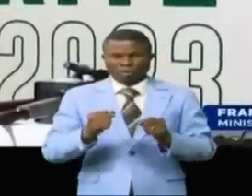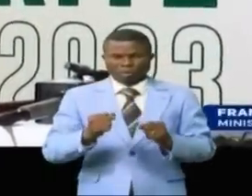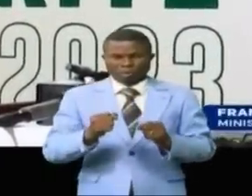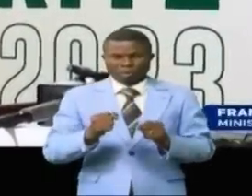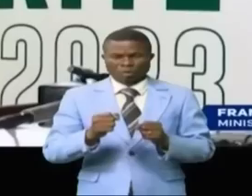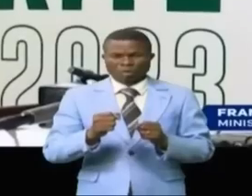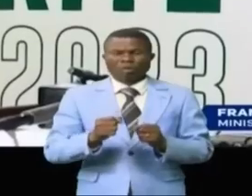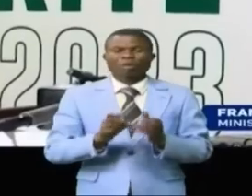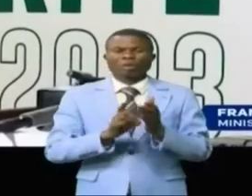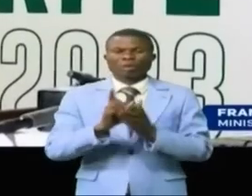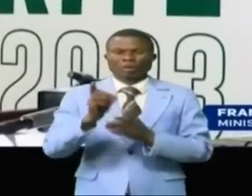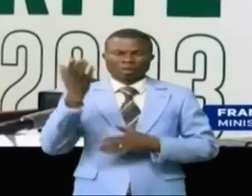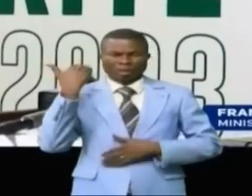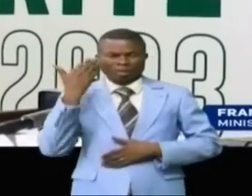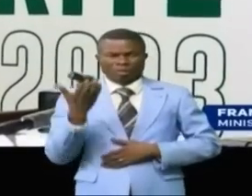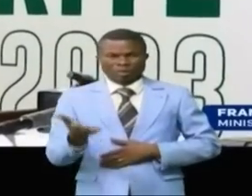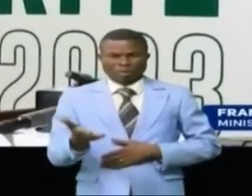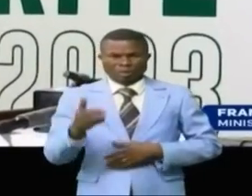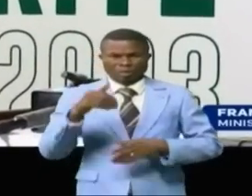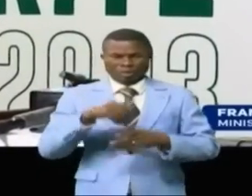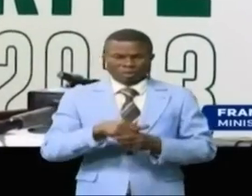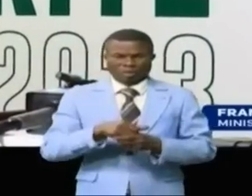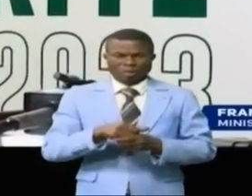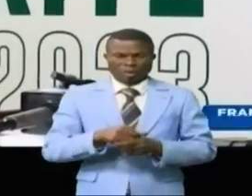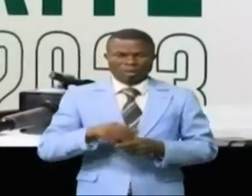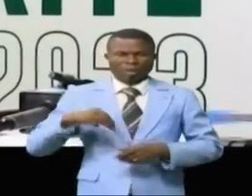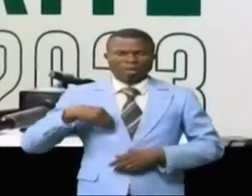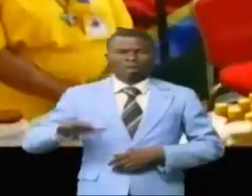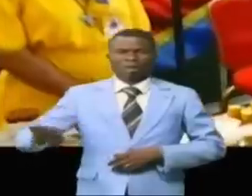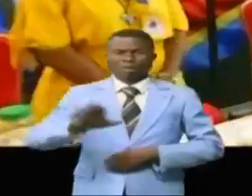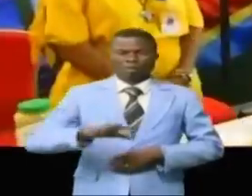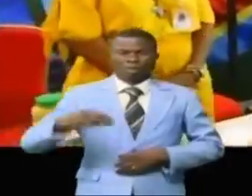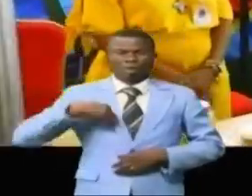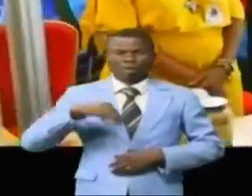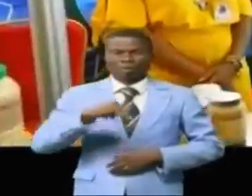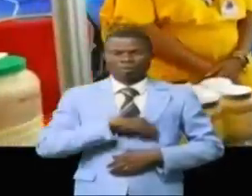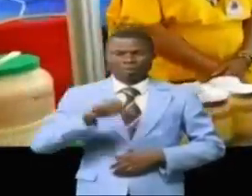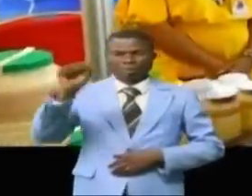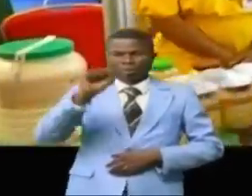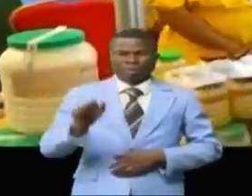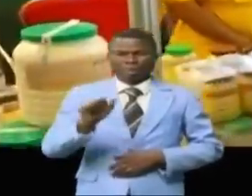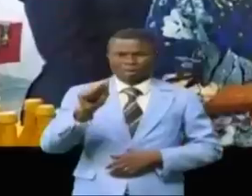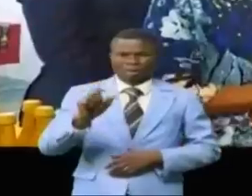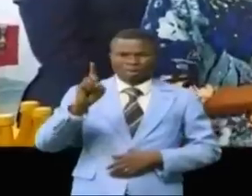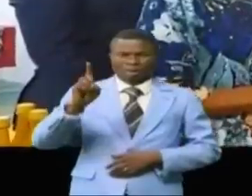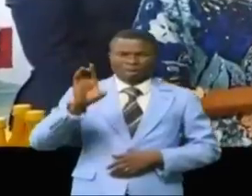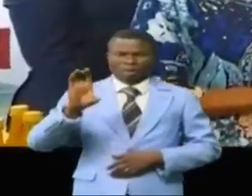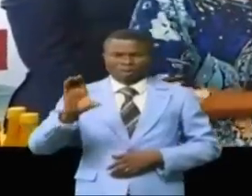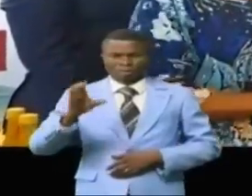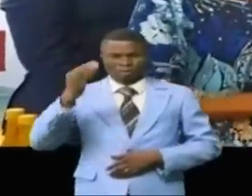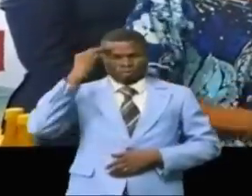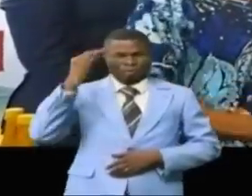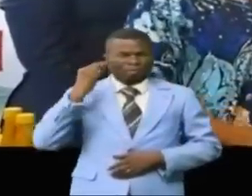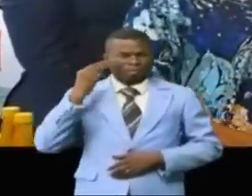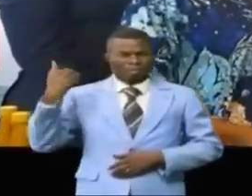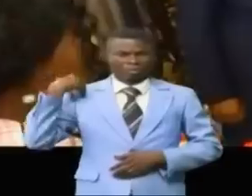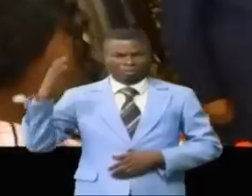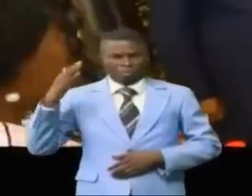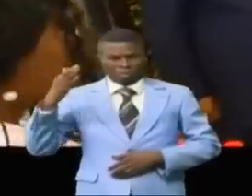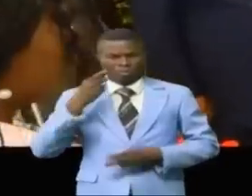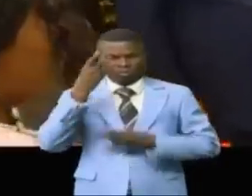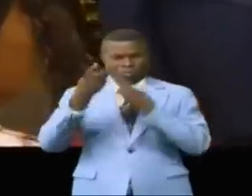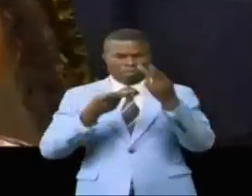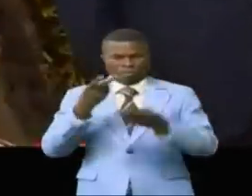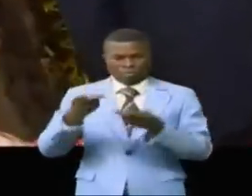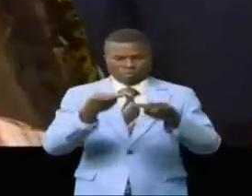territoires ruraux dans les pays membres de la SADC. Peu avant son mot de clôture, le ministre d'État a visité les